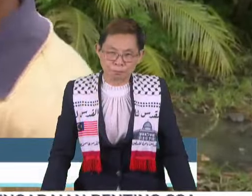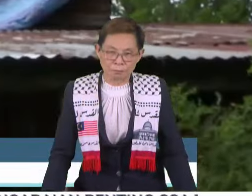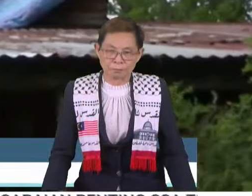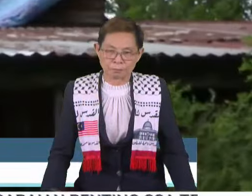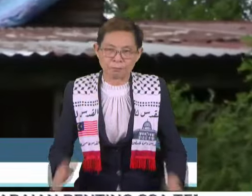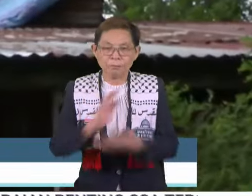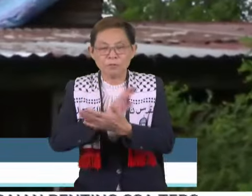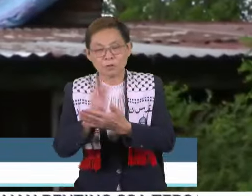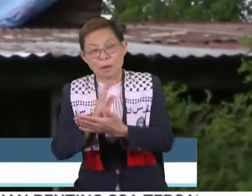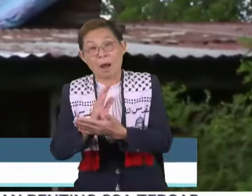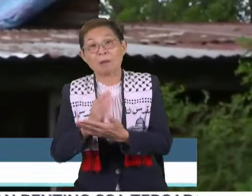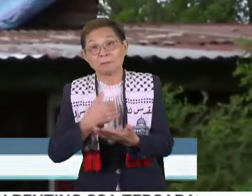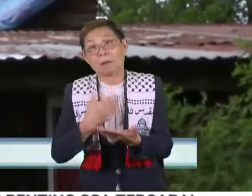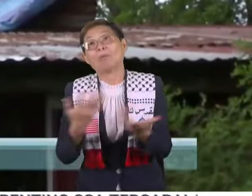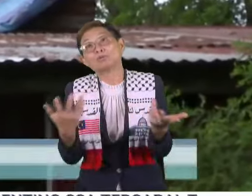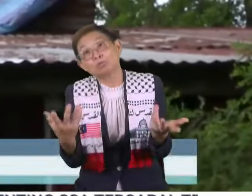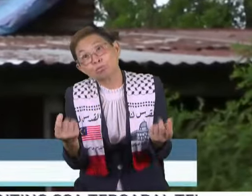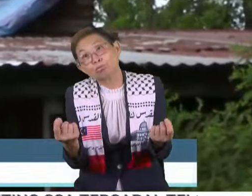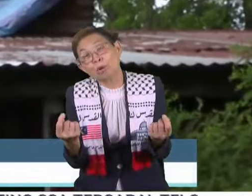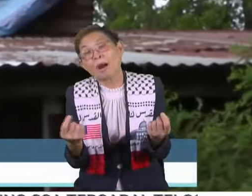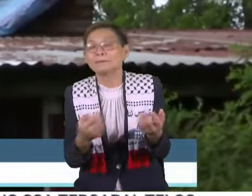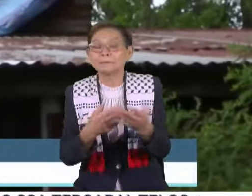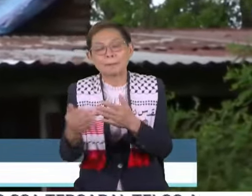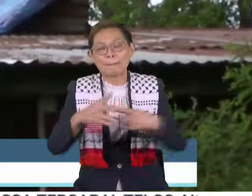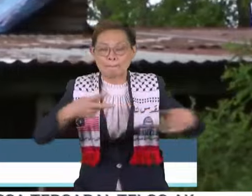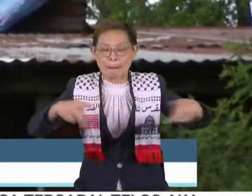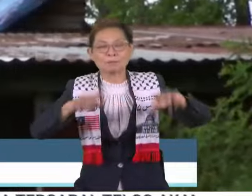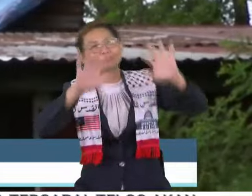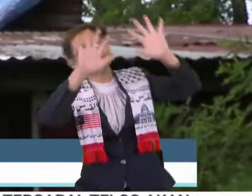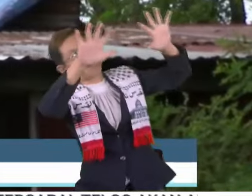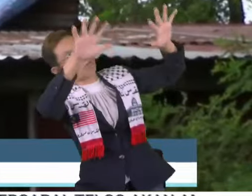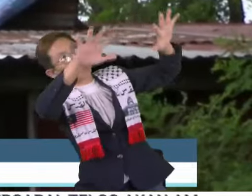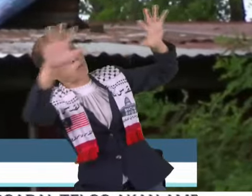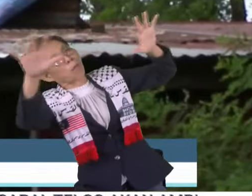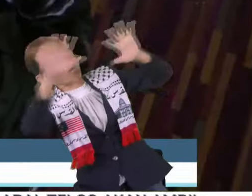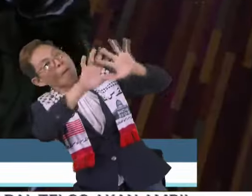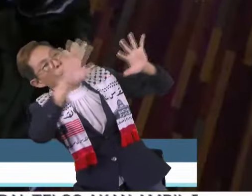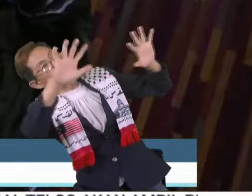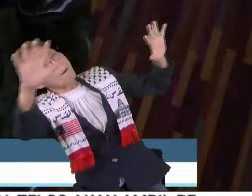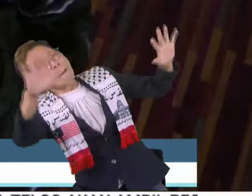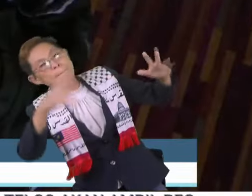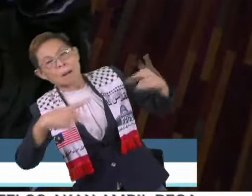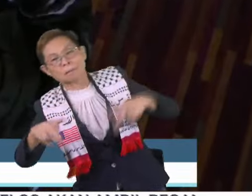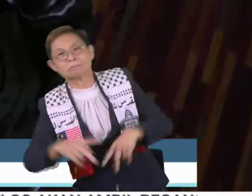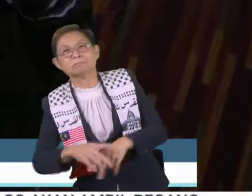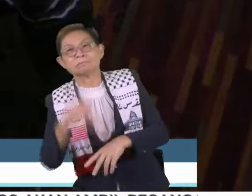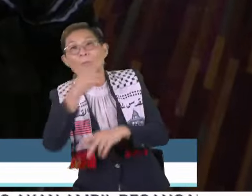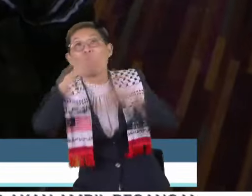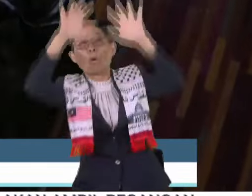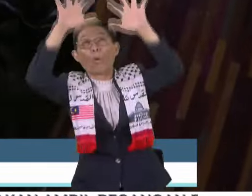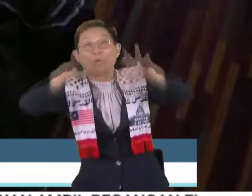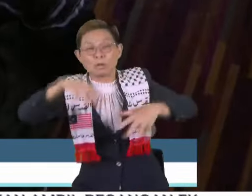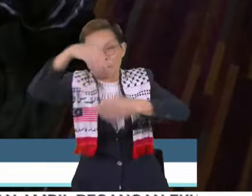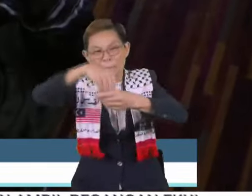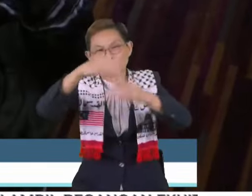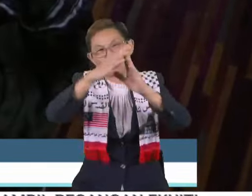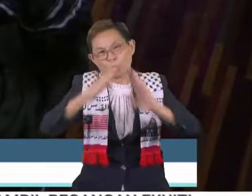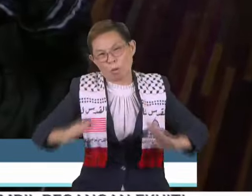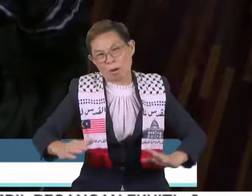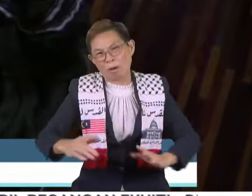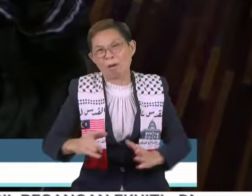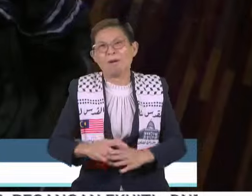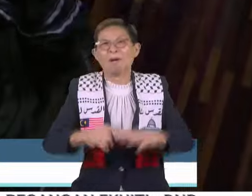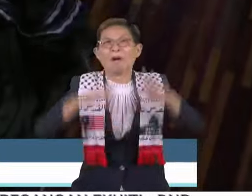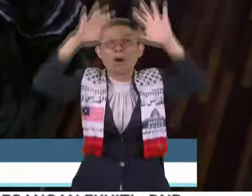sementara dulu saya bubuh. Bubuh cekak plastik tu. Jadi sebelum bagi tak kena ayat hujan pun masuk dalam rumah ni. Kadang-kadang masuk